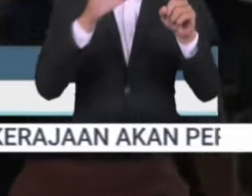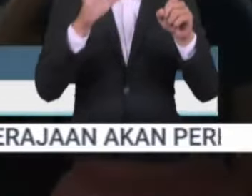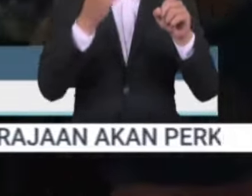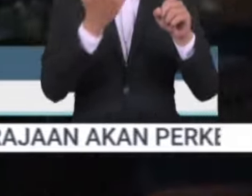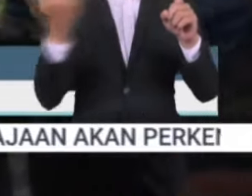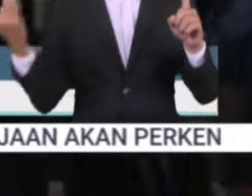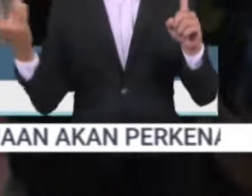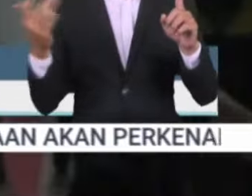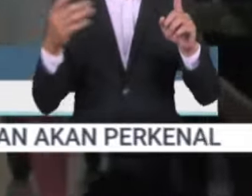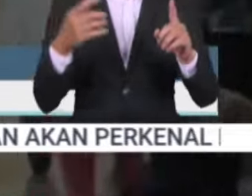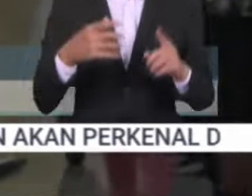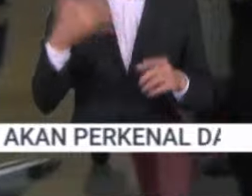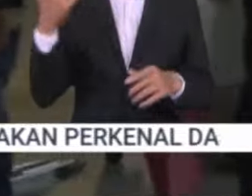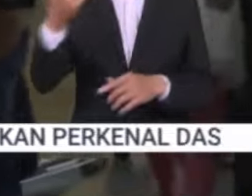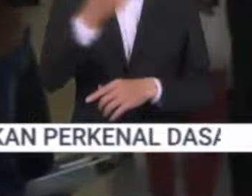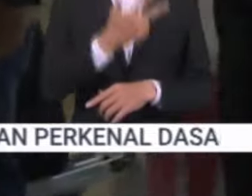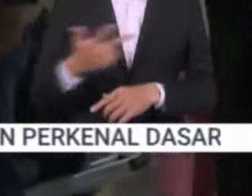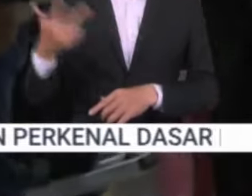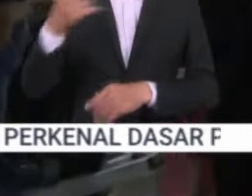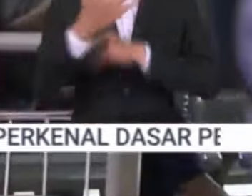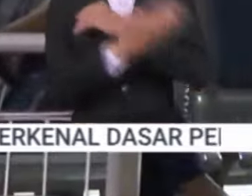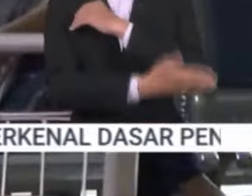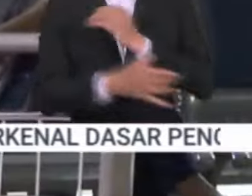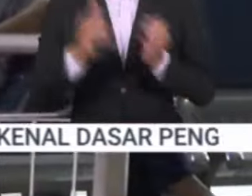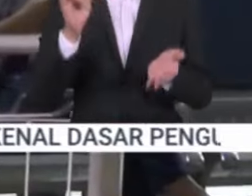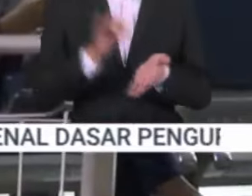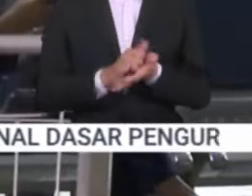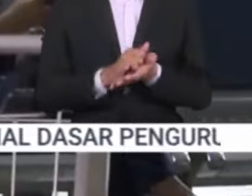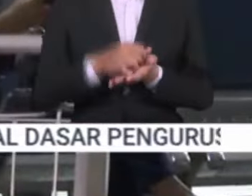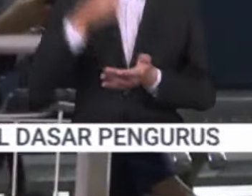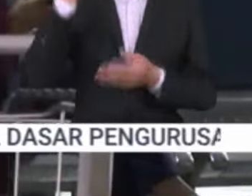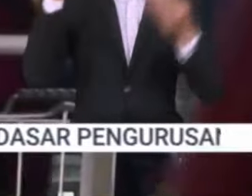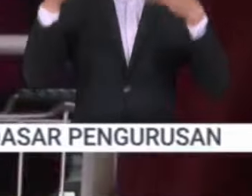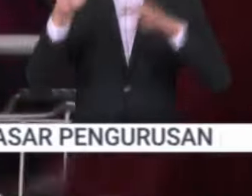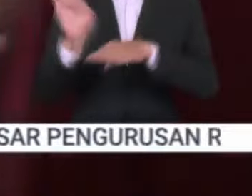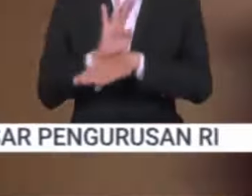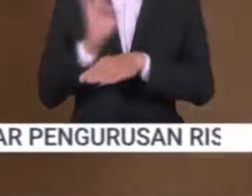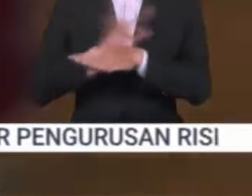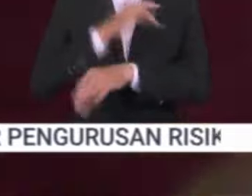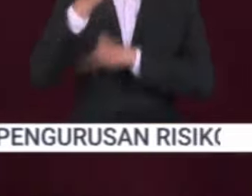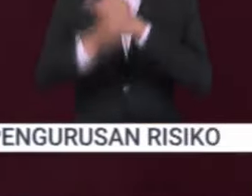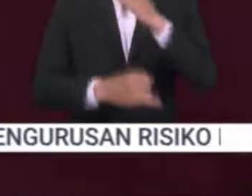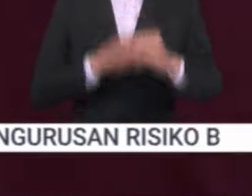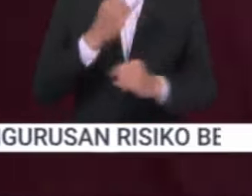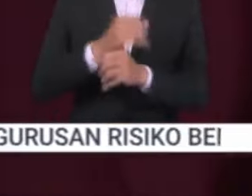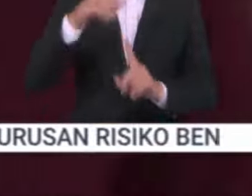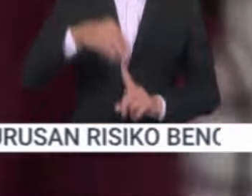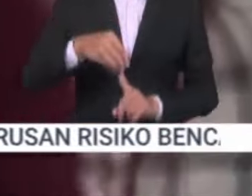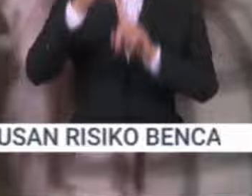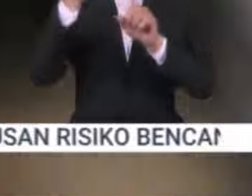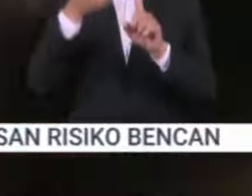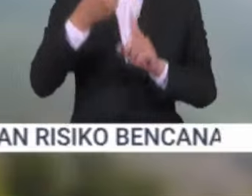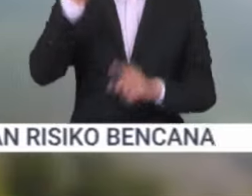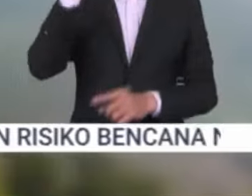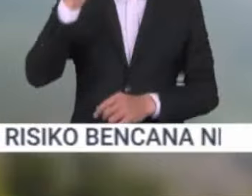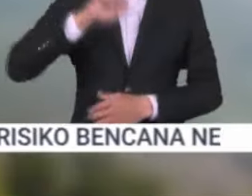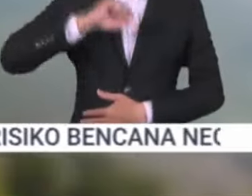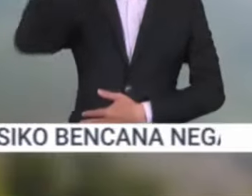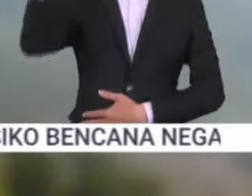106,573 orang menjadikan ketiga-tiga negara tersebut sebagai pasaran pelancongan antarabangsa utama Sabah.